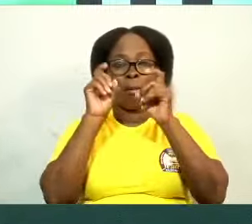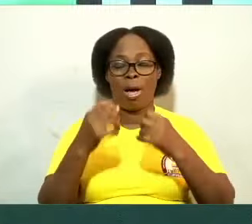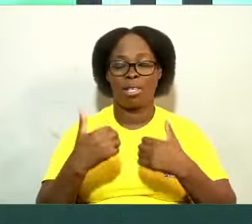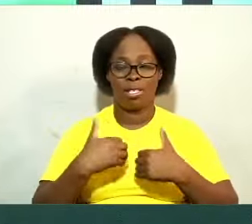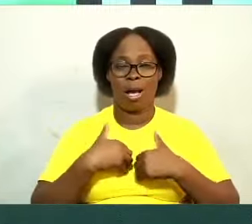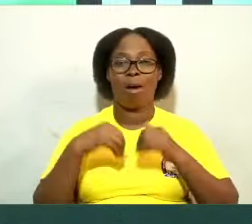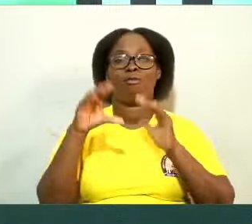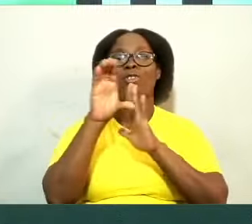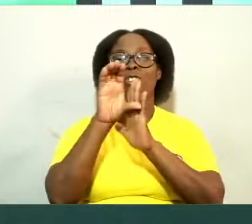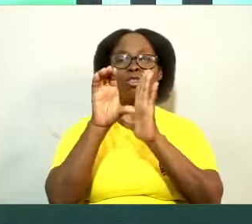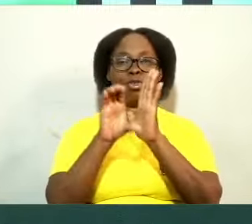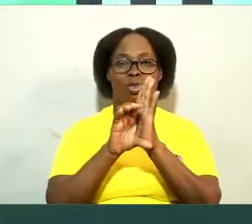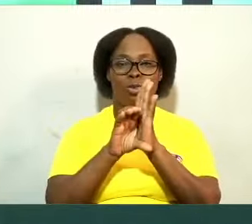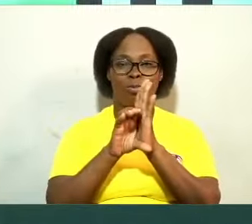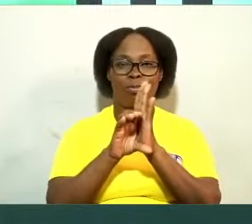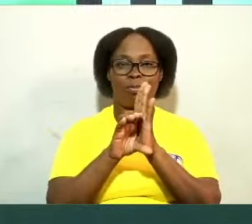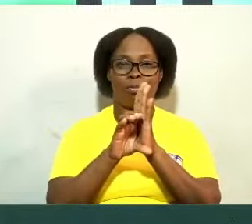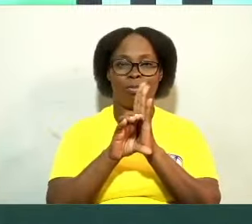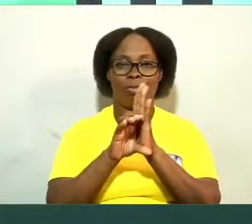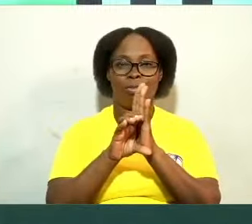hiyo. Kwenye